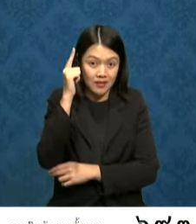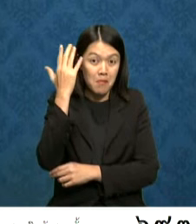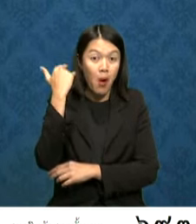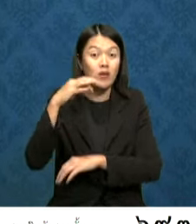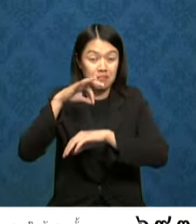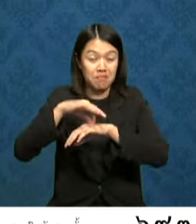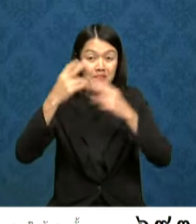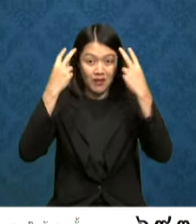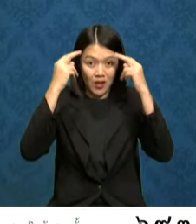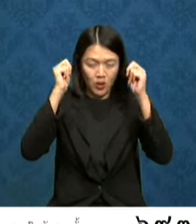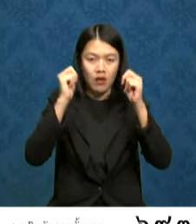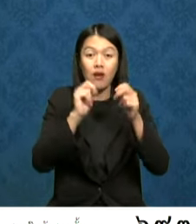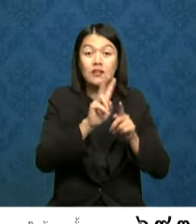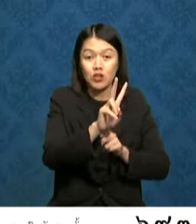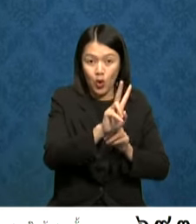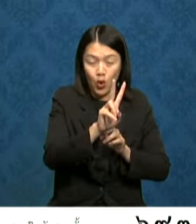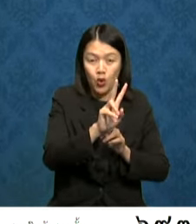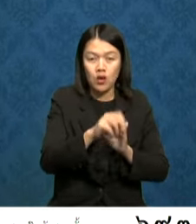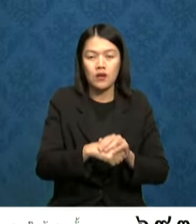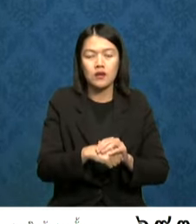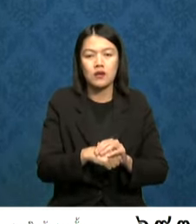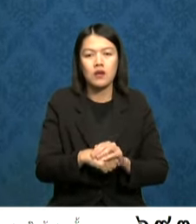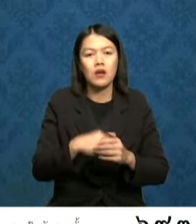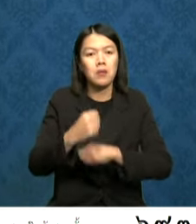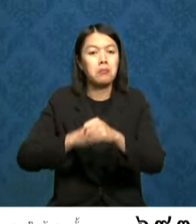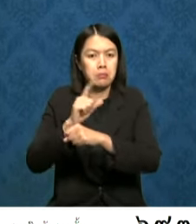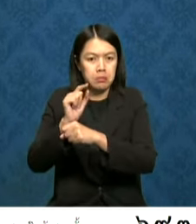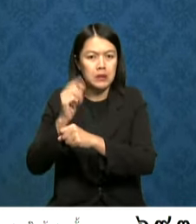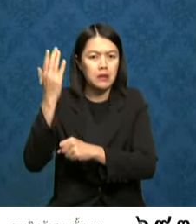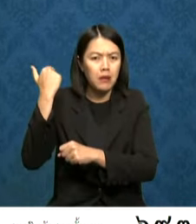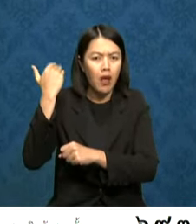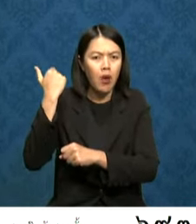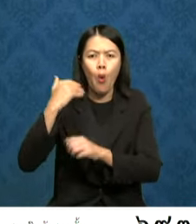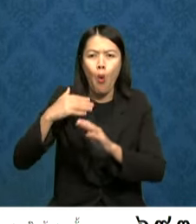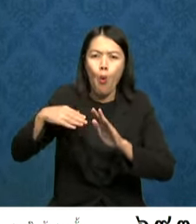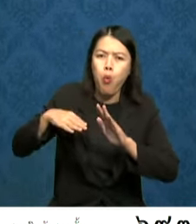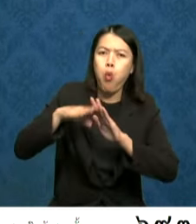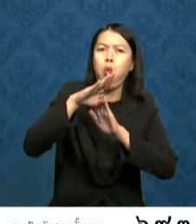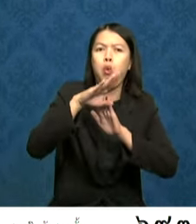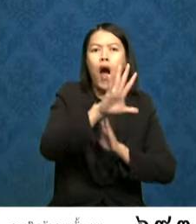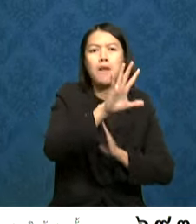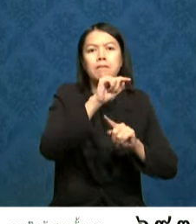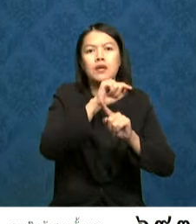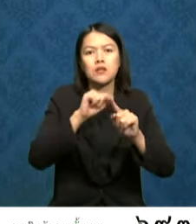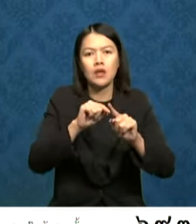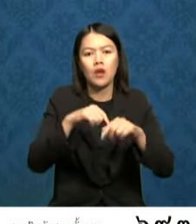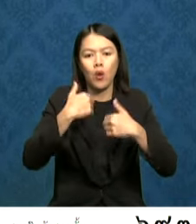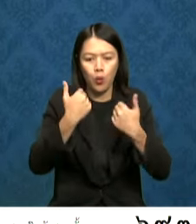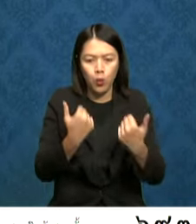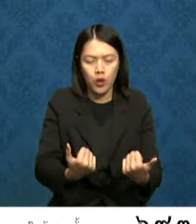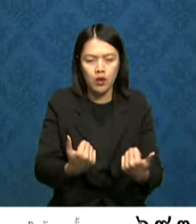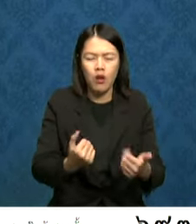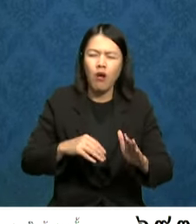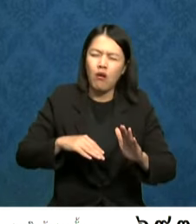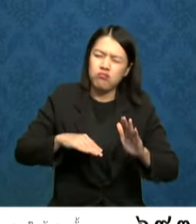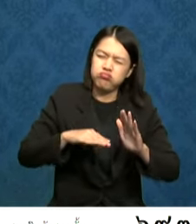รัฐมนตรีเอ่อสมัยที่ 2นะคะแต่นั่นมันคือ 20ปีที่แล้วนะคะที่มันเคยจะโตเต็มที่ได้ 5%ณวันนี้เนี่ยโต